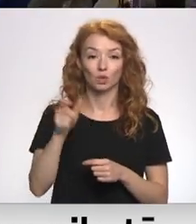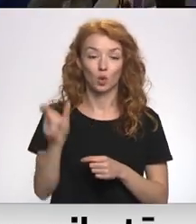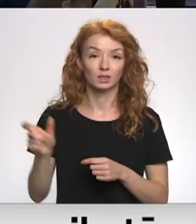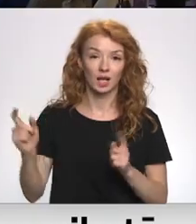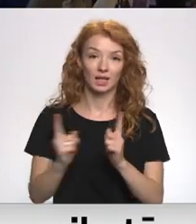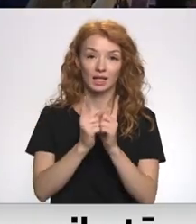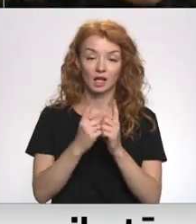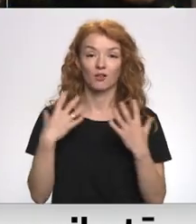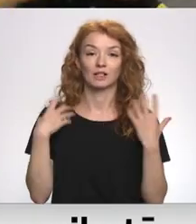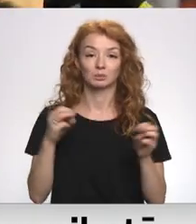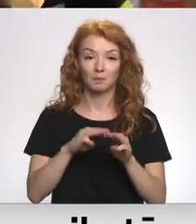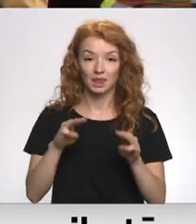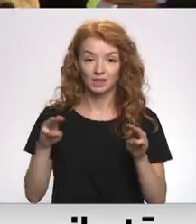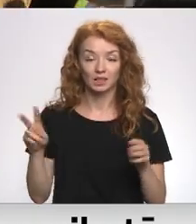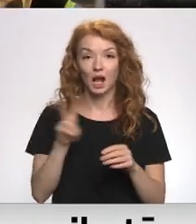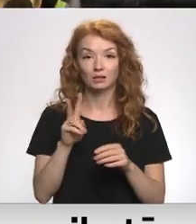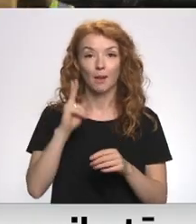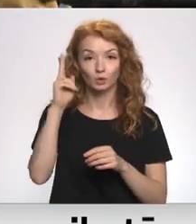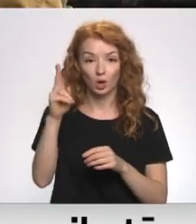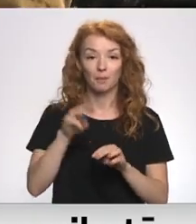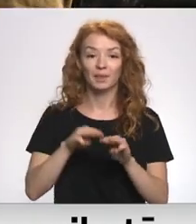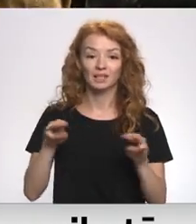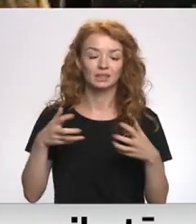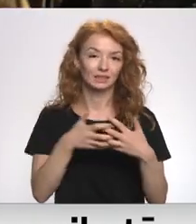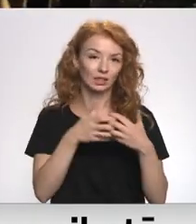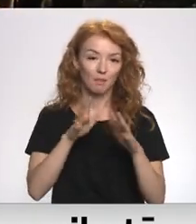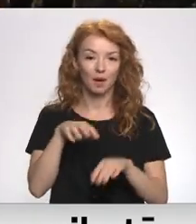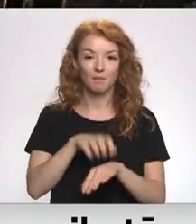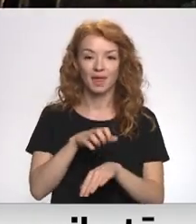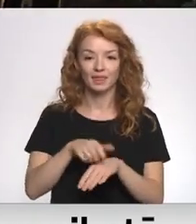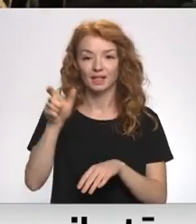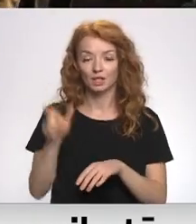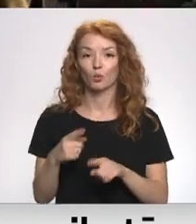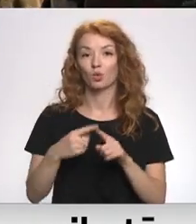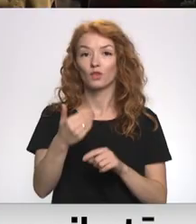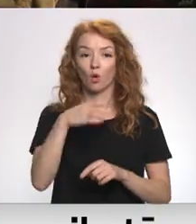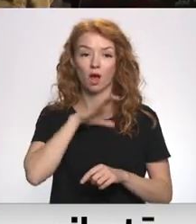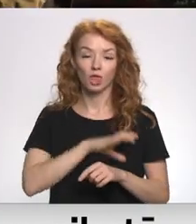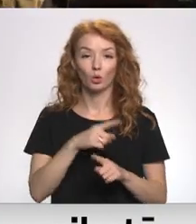tikās veselības ministrs, kurš apgalvoja, ka ministrija cīnījusies par mediķiem un viņu atalgojumu